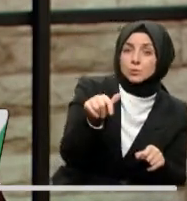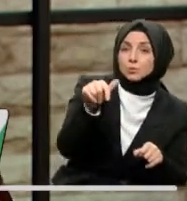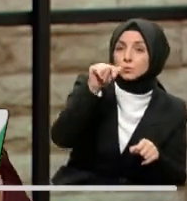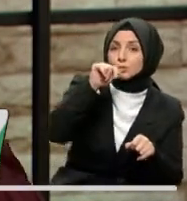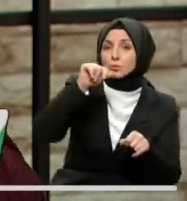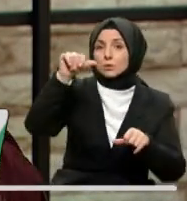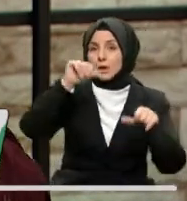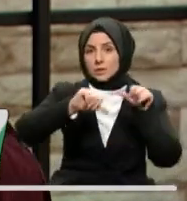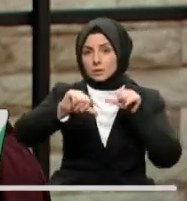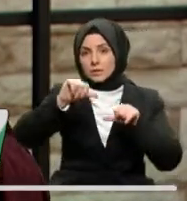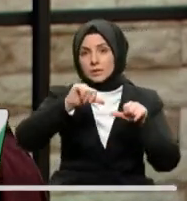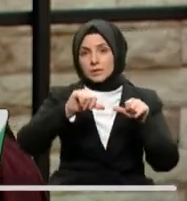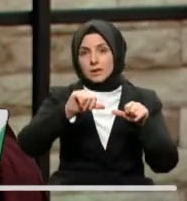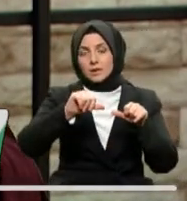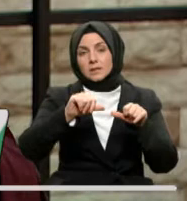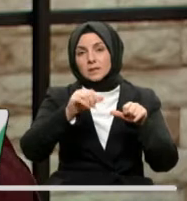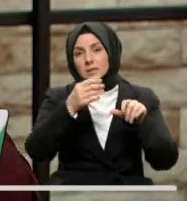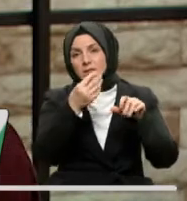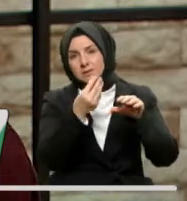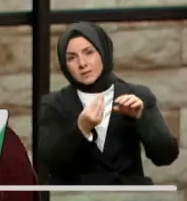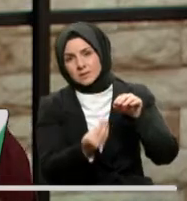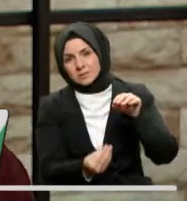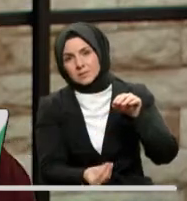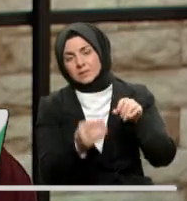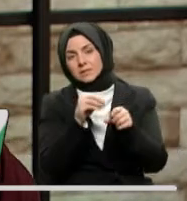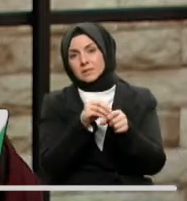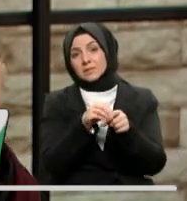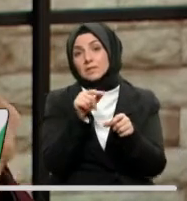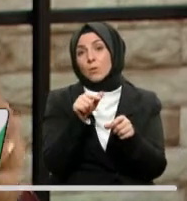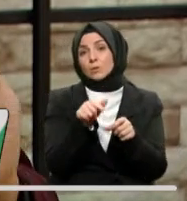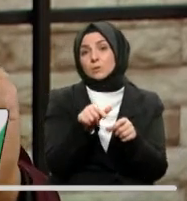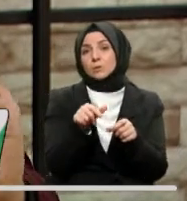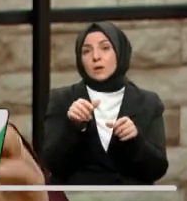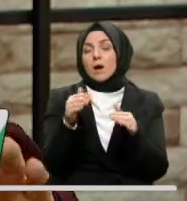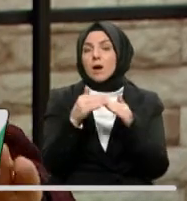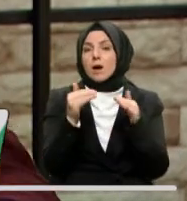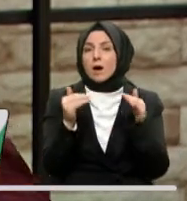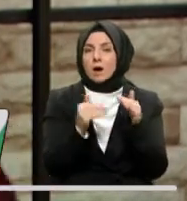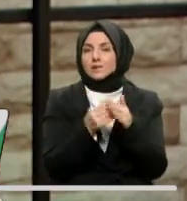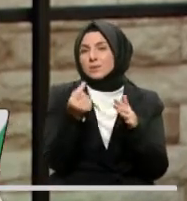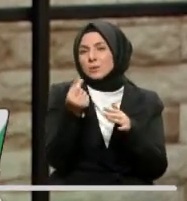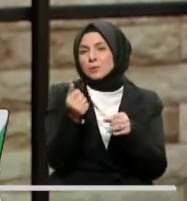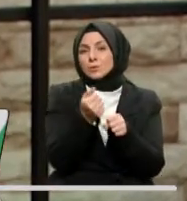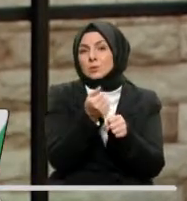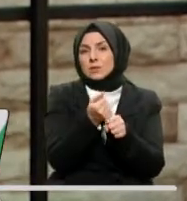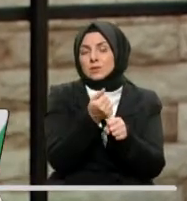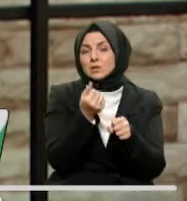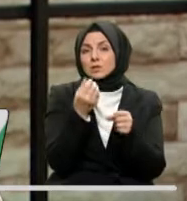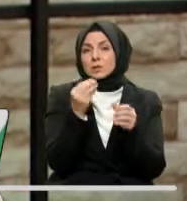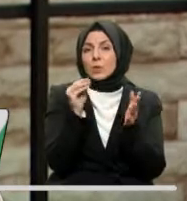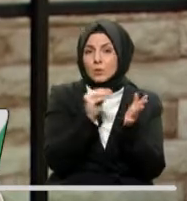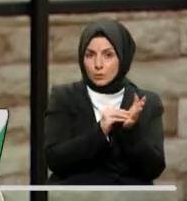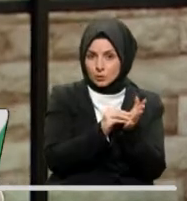gerekli altına üç dört santimetre çakıl parçaları ya da taş parçaları küçük taş parçaları koyacağız ki su